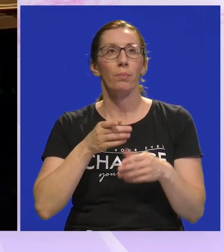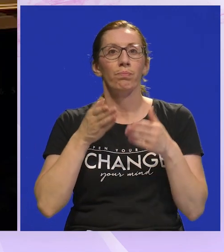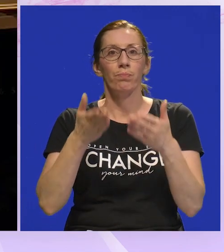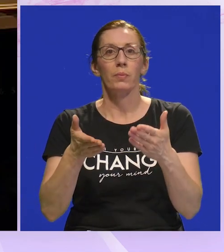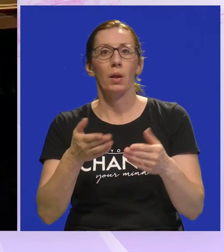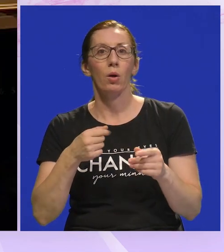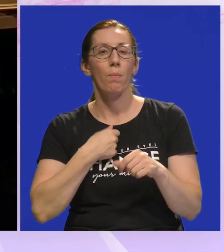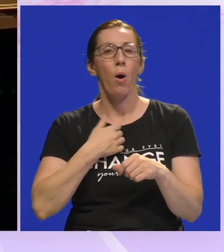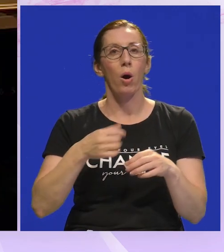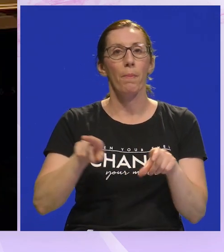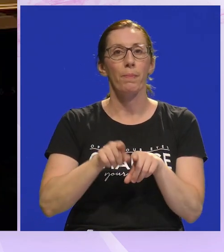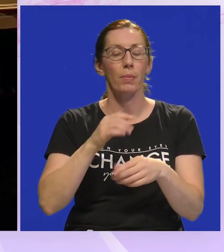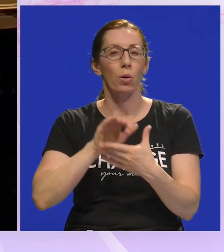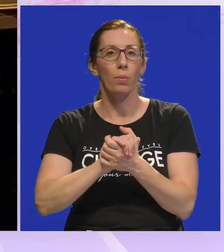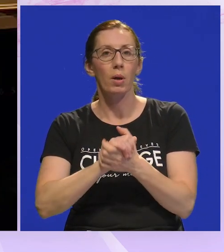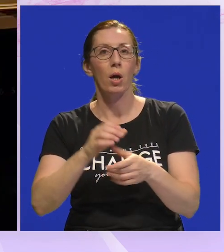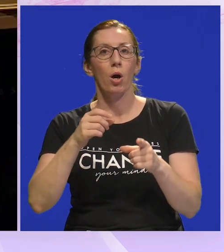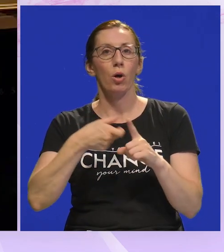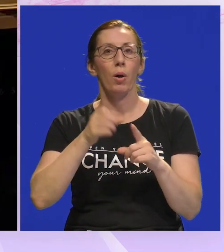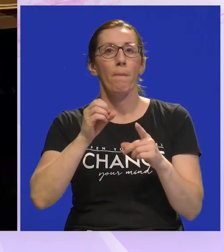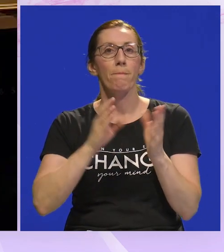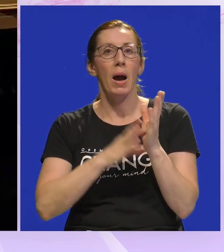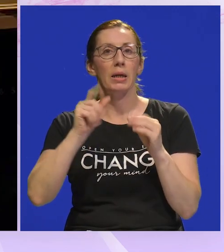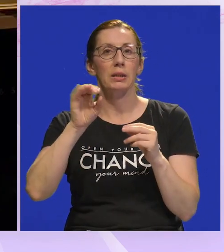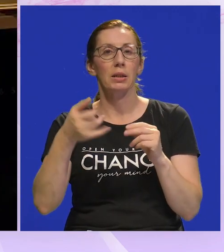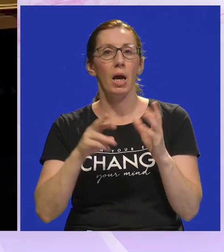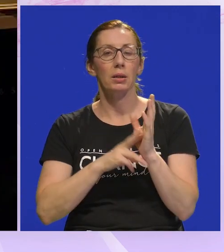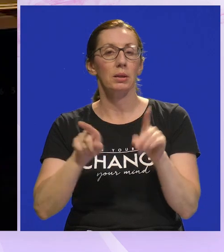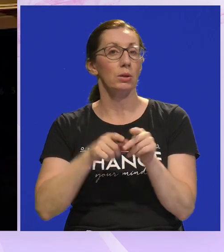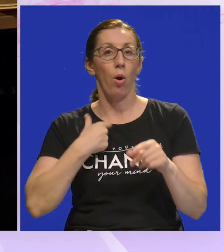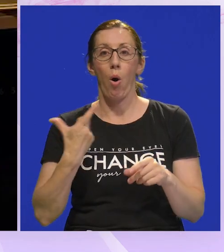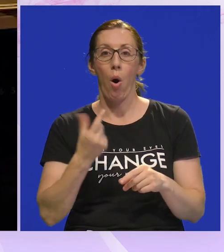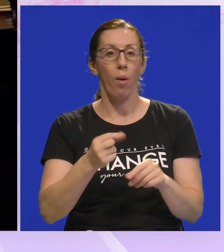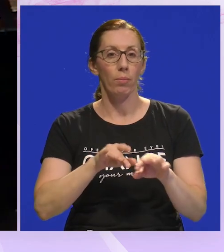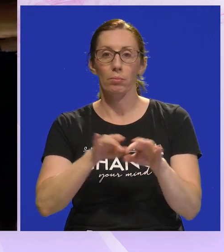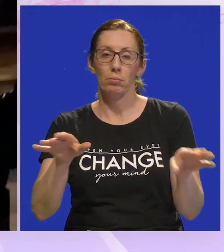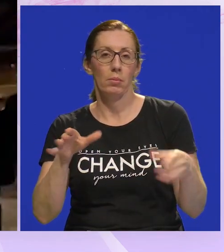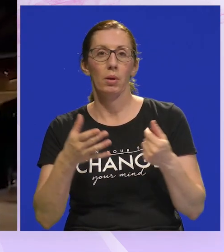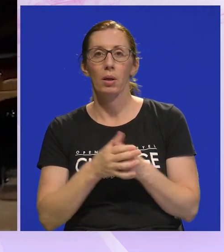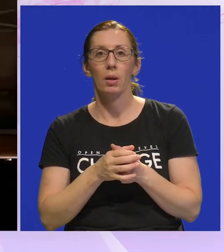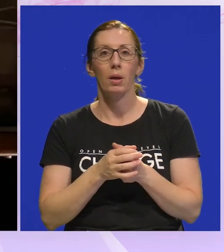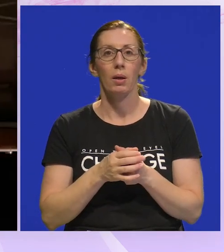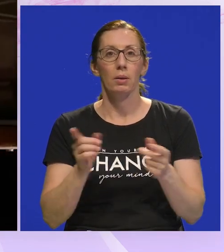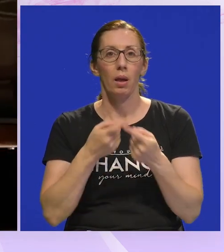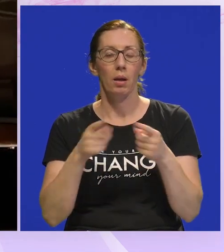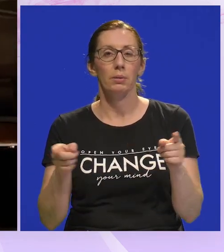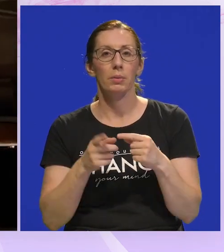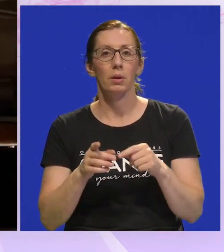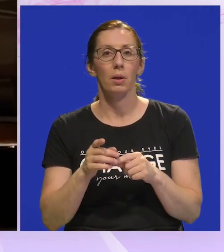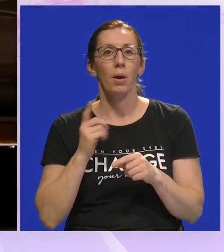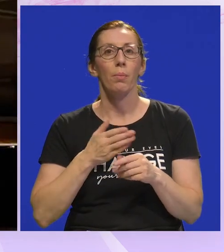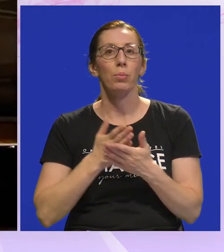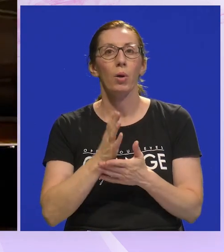osjećamo. Kolega Marijan i ja smo oboje glazbenici i znamo što to znači kad